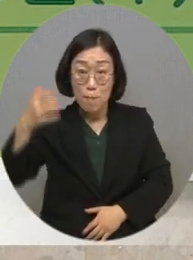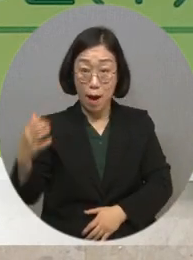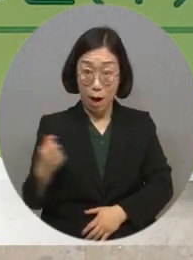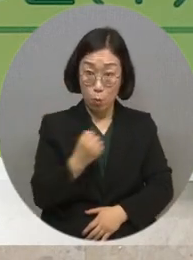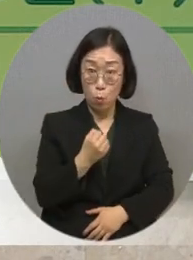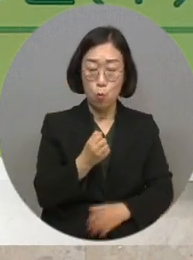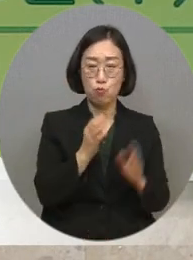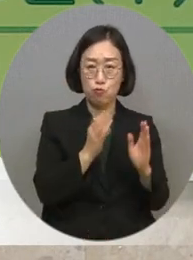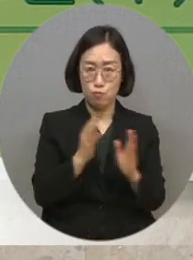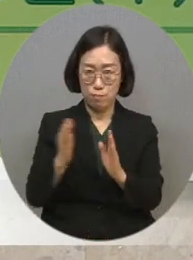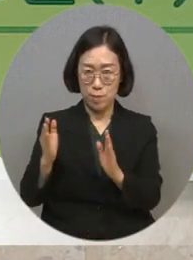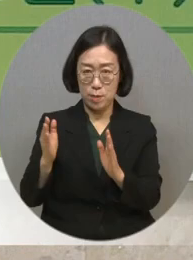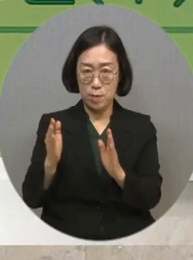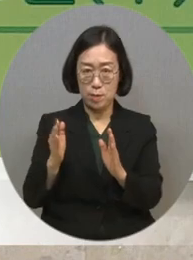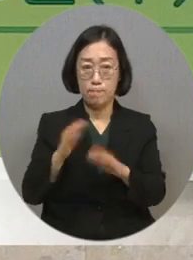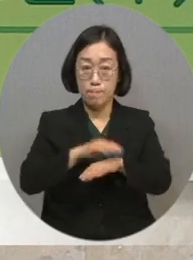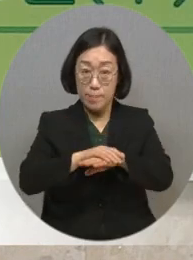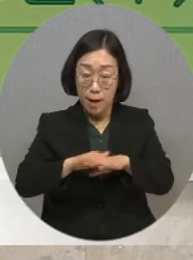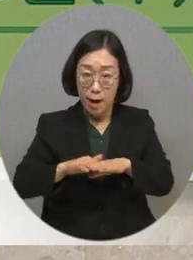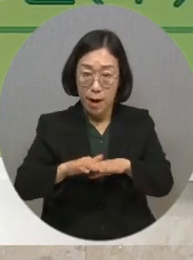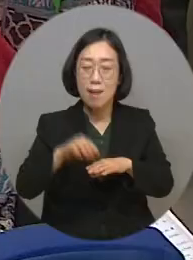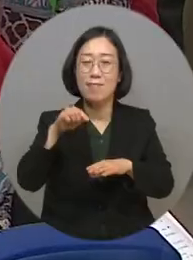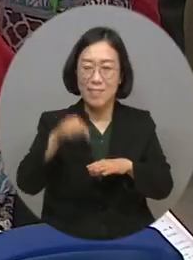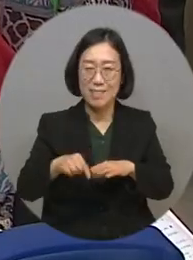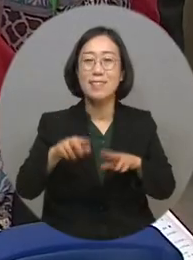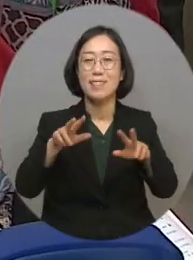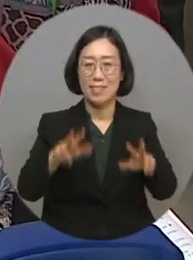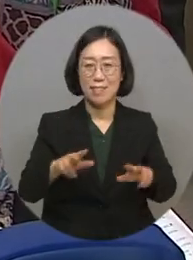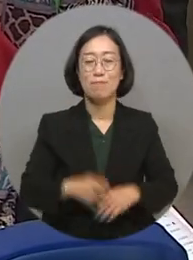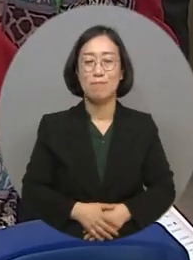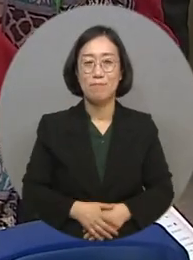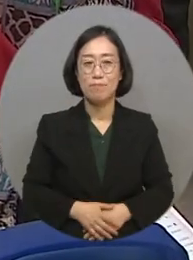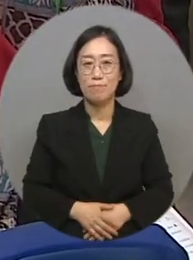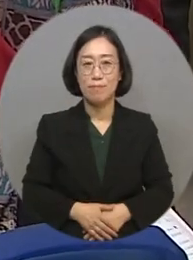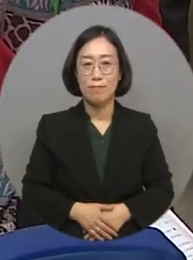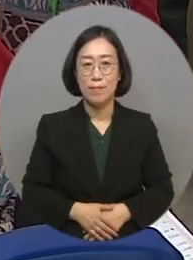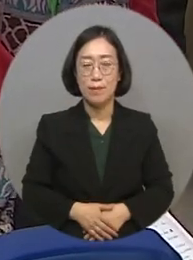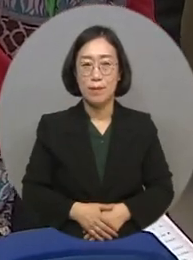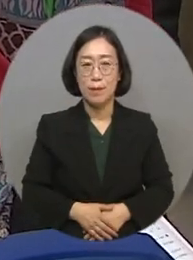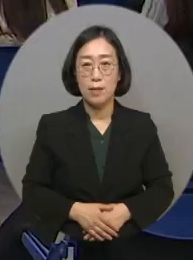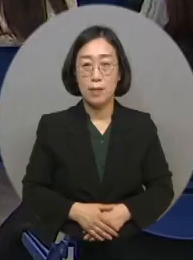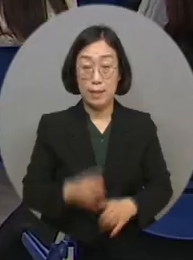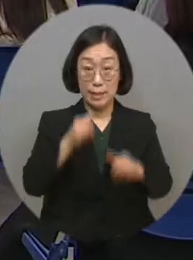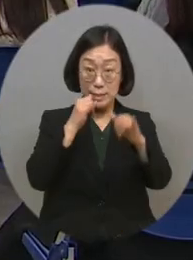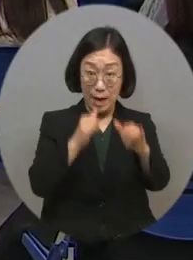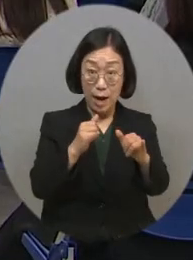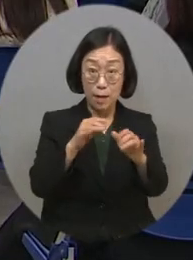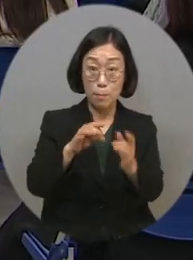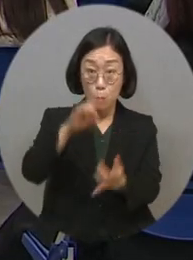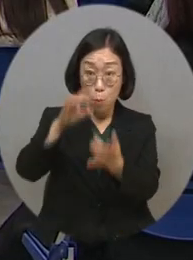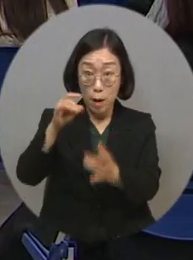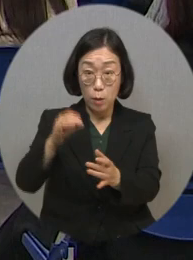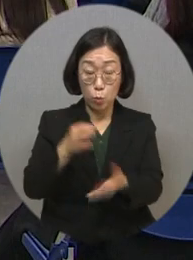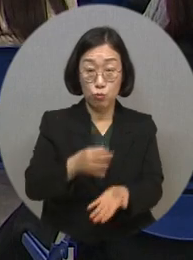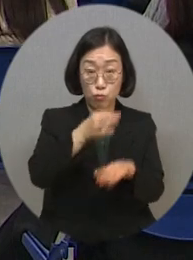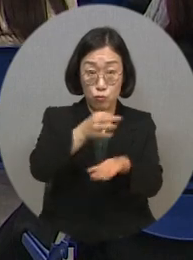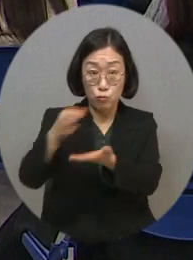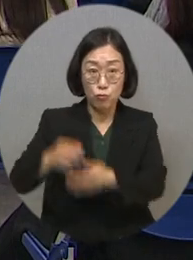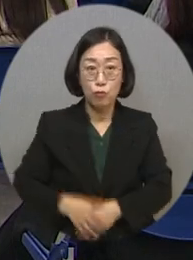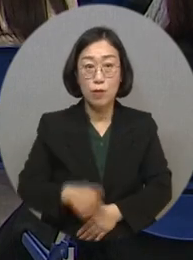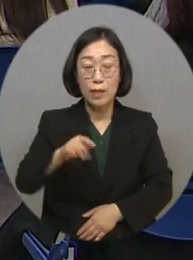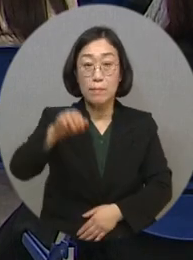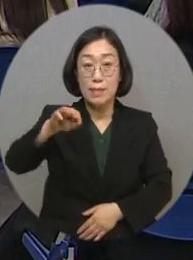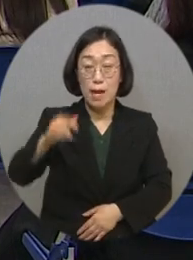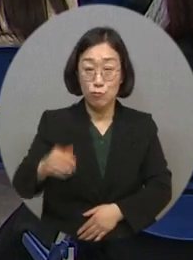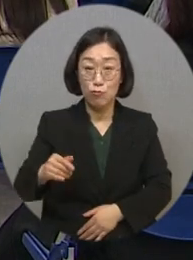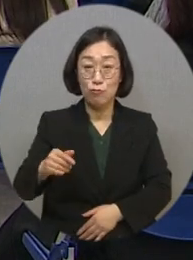준비되는 기간이 제가 보기엔 대학생활 같아요 특별히 이번 장학금수여 시계는 선배 장학생 김장훈 주무관이